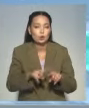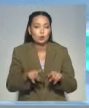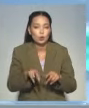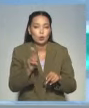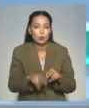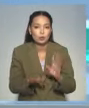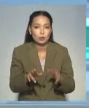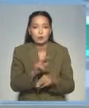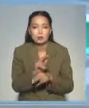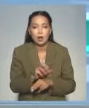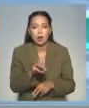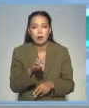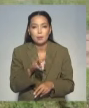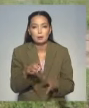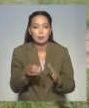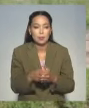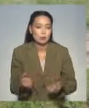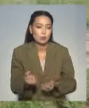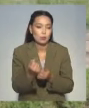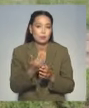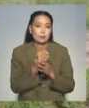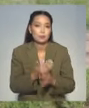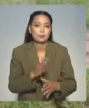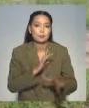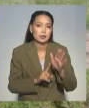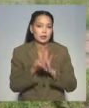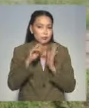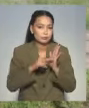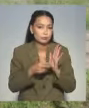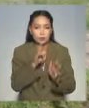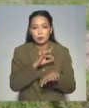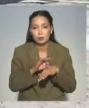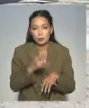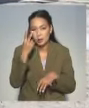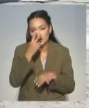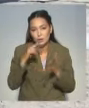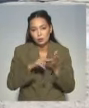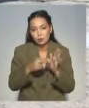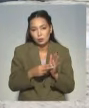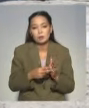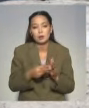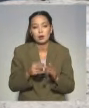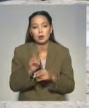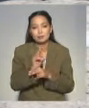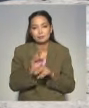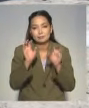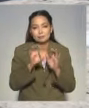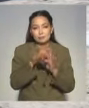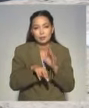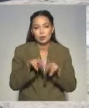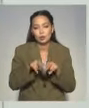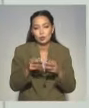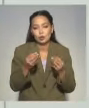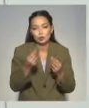Аманат партиясы қолдау көрсеткен. Бастапқыда жобаны жүзеге асыру 2 жылға жоспарланған, кейін түзетулер енгізіліп, құрылыс тағы бір жылға